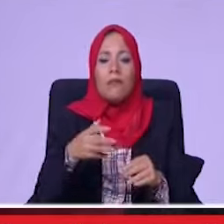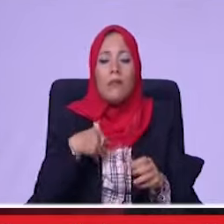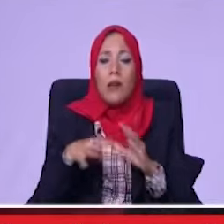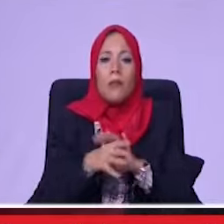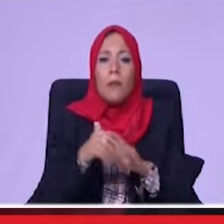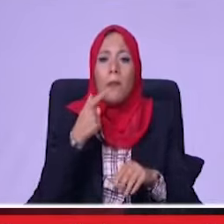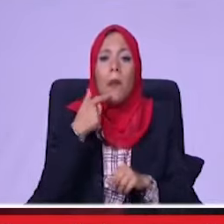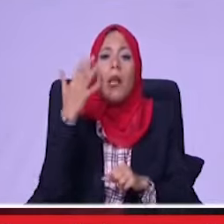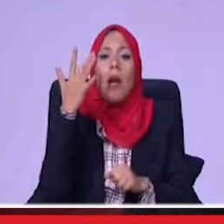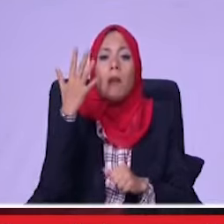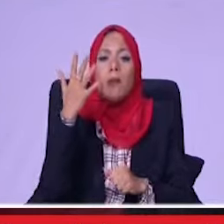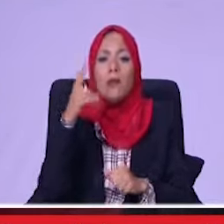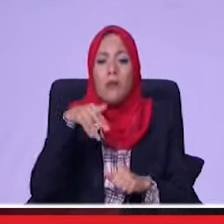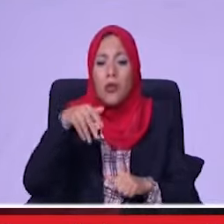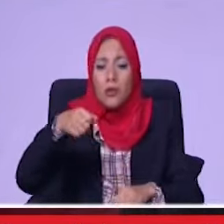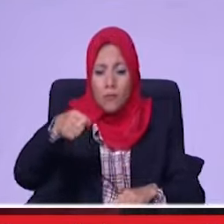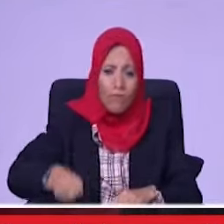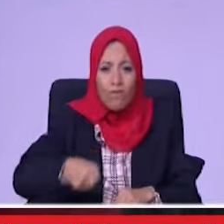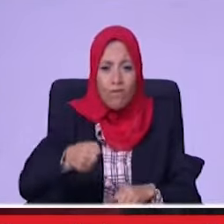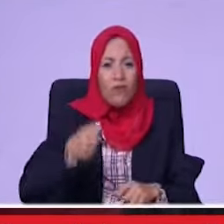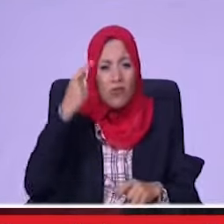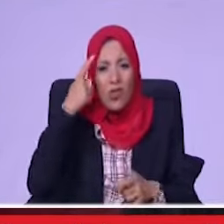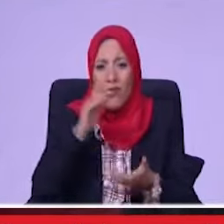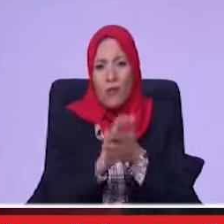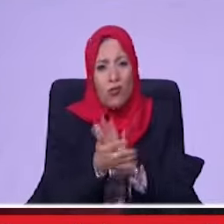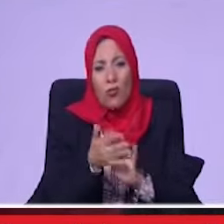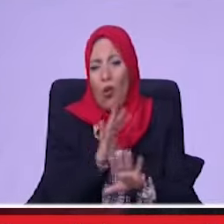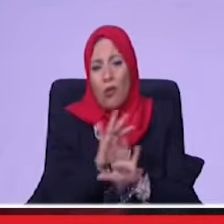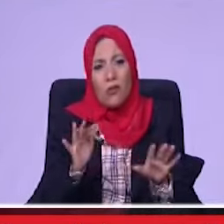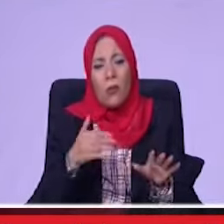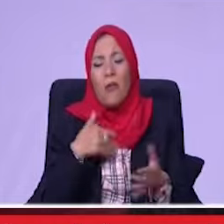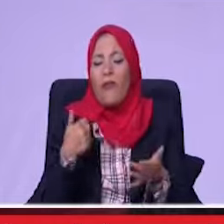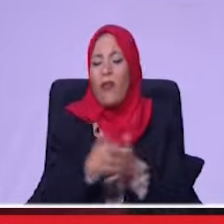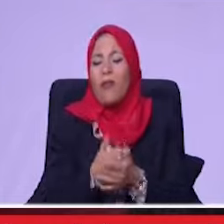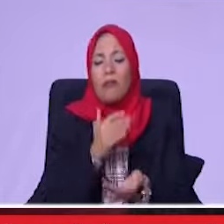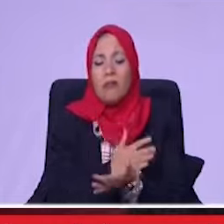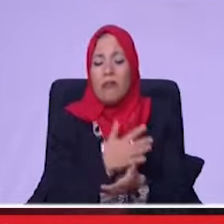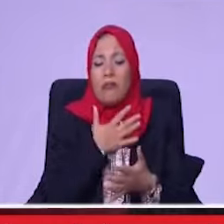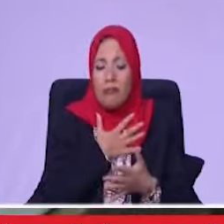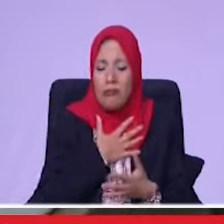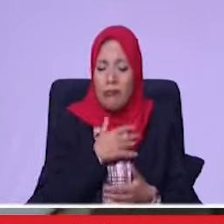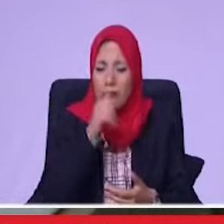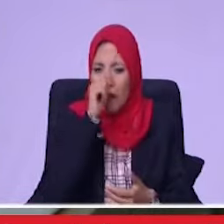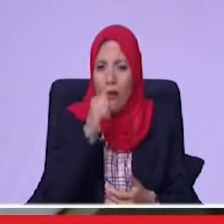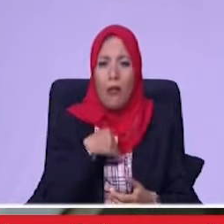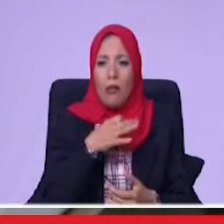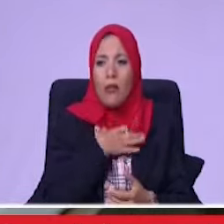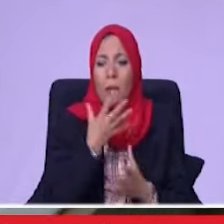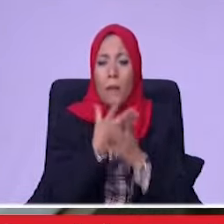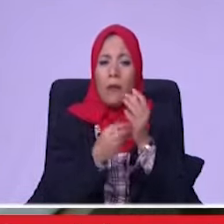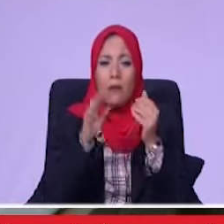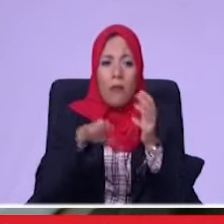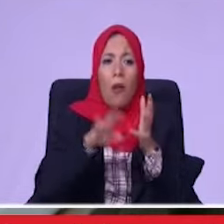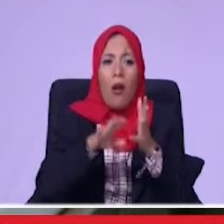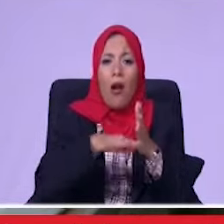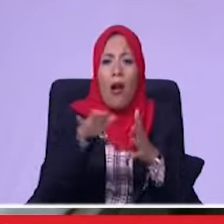وبقالي 5 سنين ماشي على عكاكيس. لما تعبت ونفسي تعبت، معايا